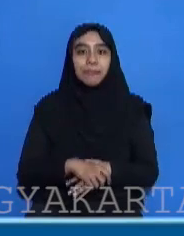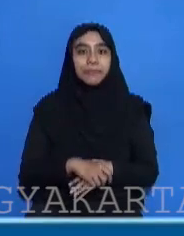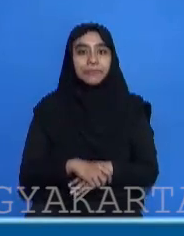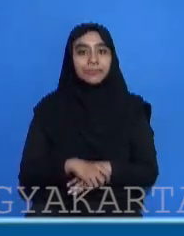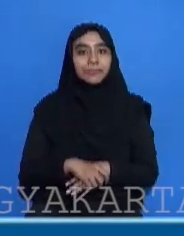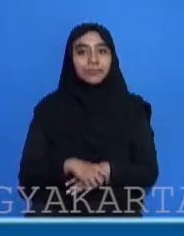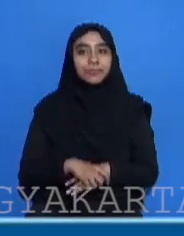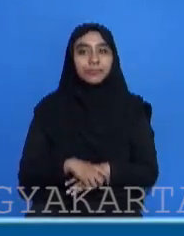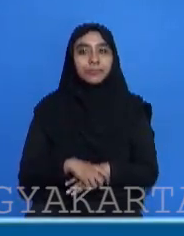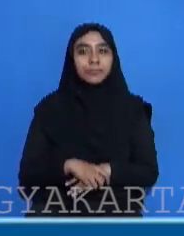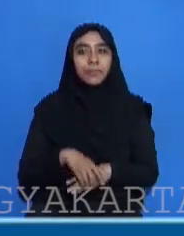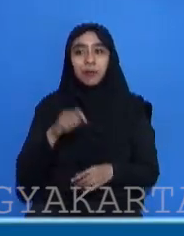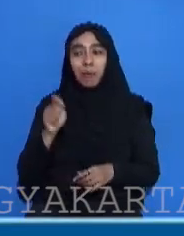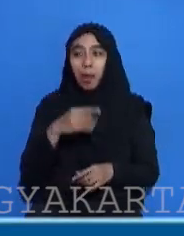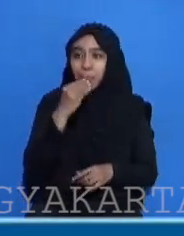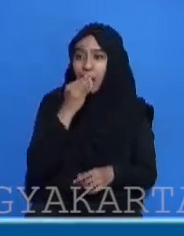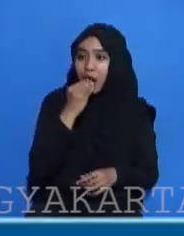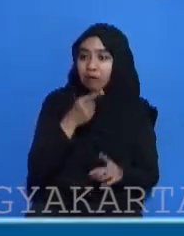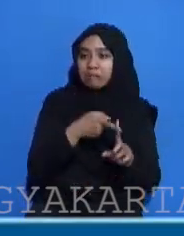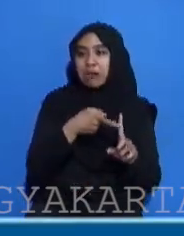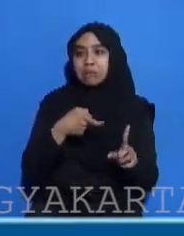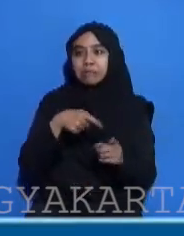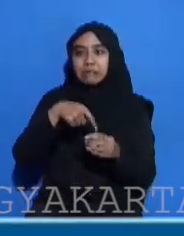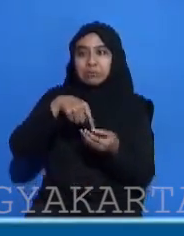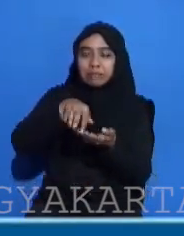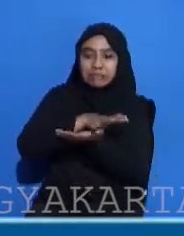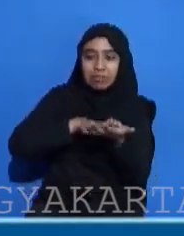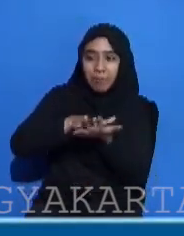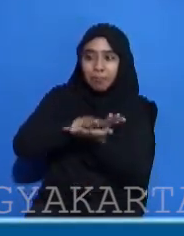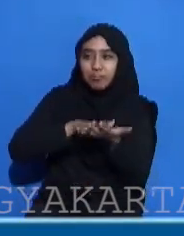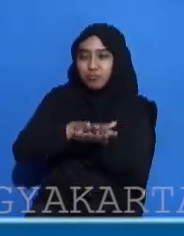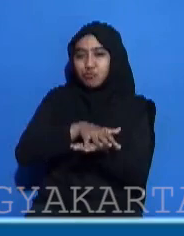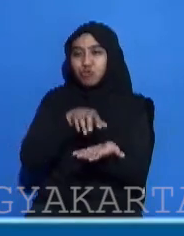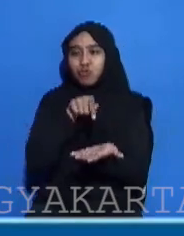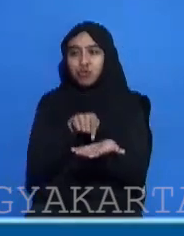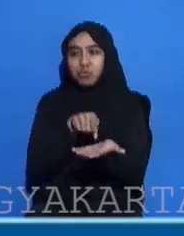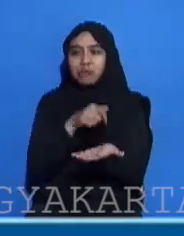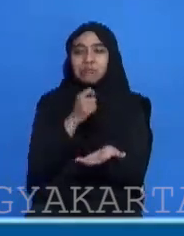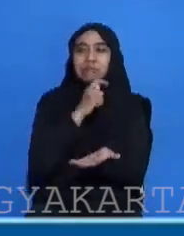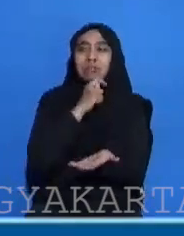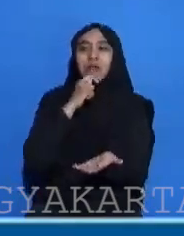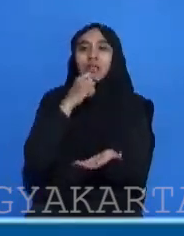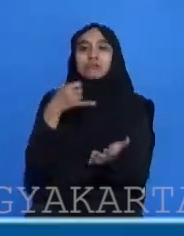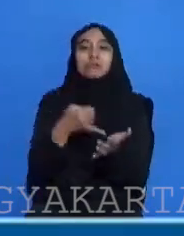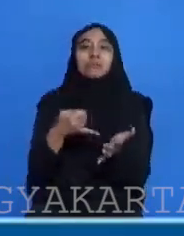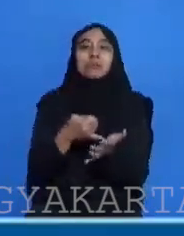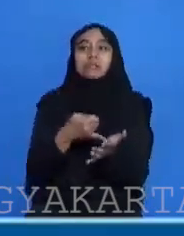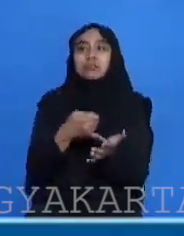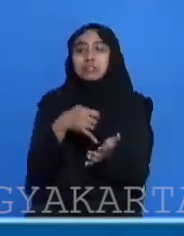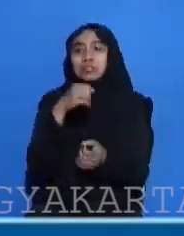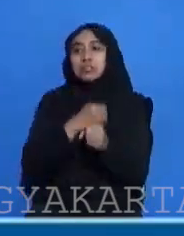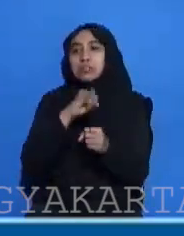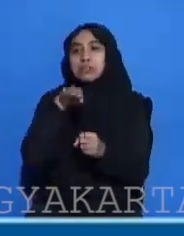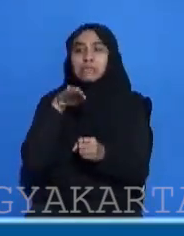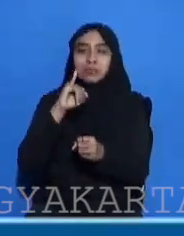amarging Jin akan pakan saking formula campuran Lan fermentasi meniko cantetan gizi ini pun Langkung Inggil pramiloka